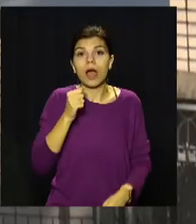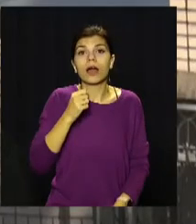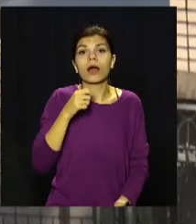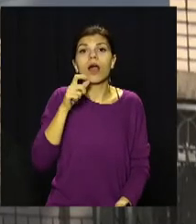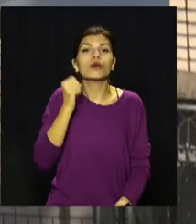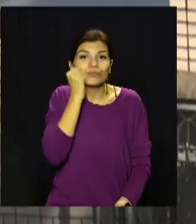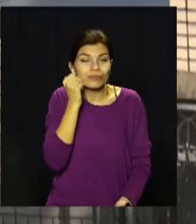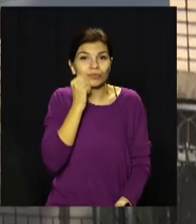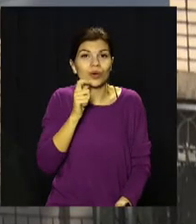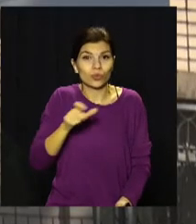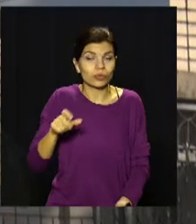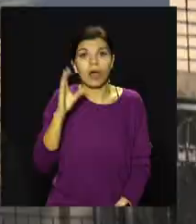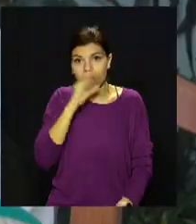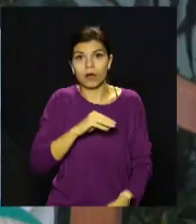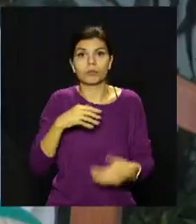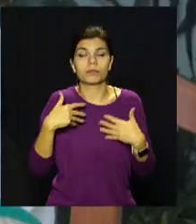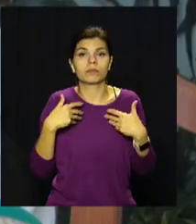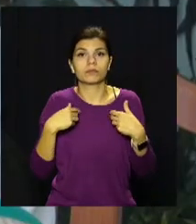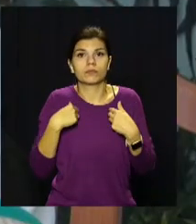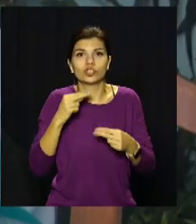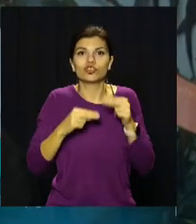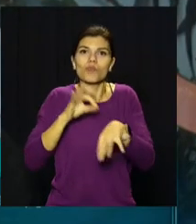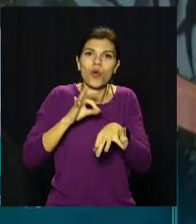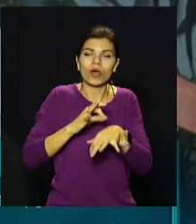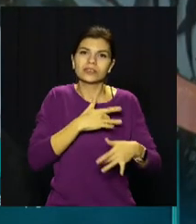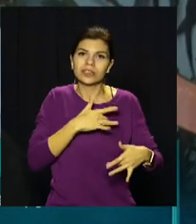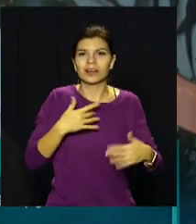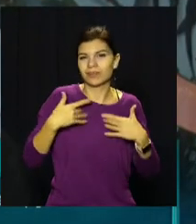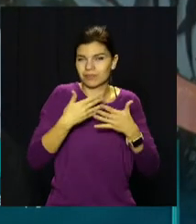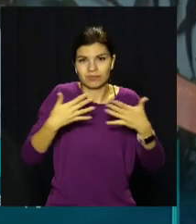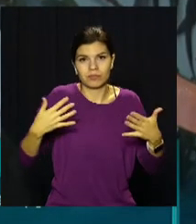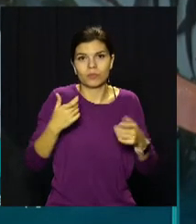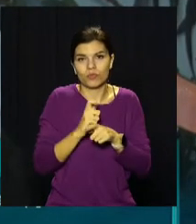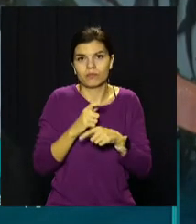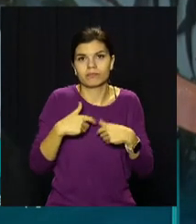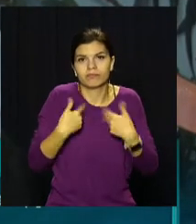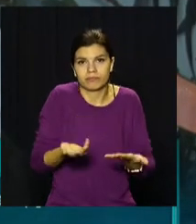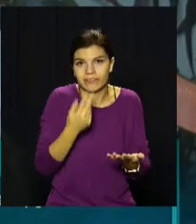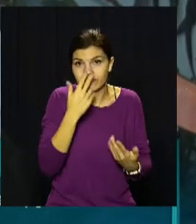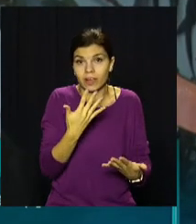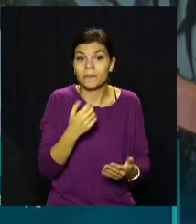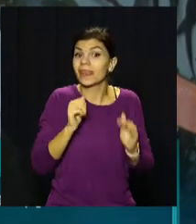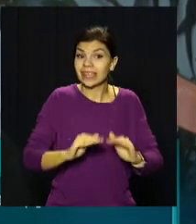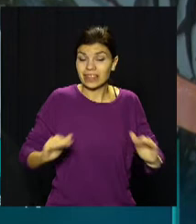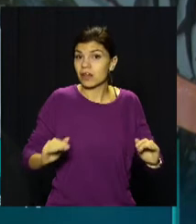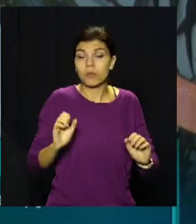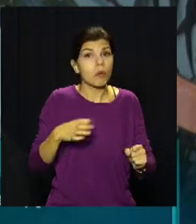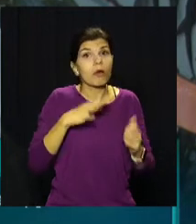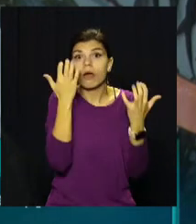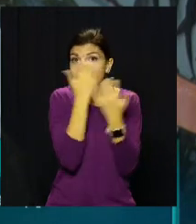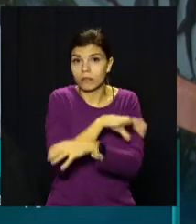супутні захворювання. Діти можуть перенести абсолютно безсимптомно. Може бути незначительний підйом